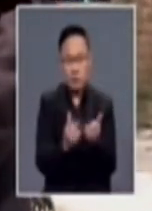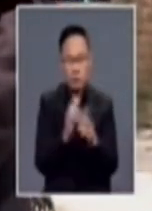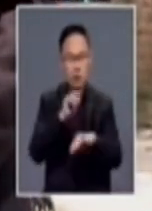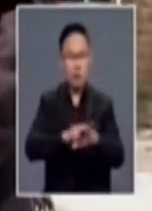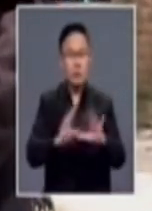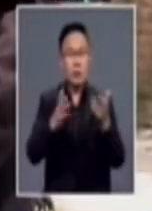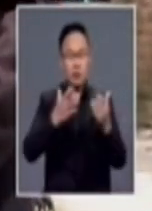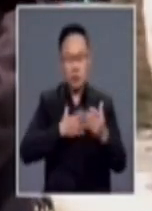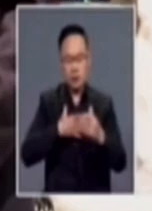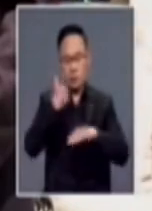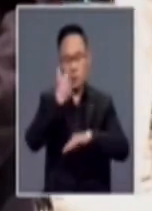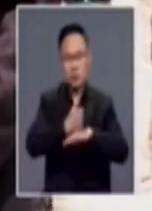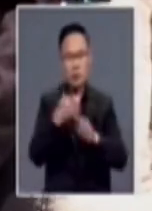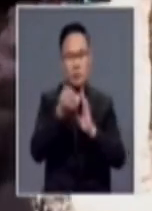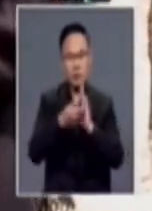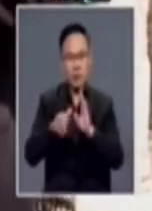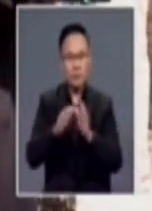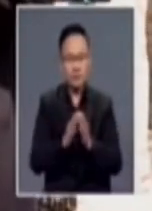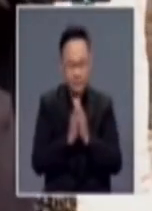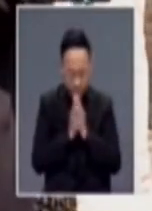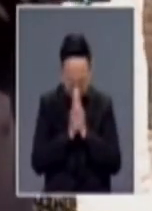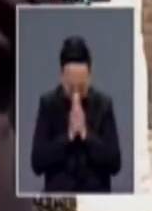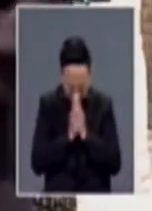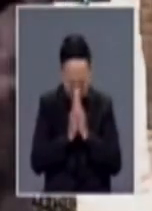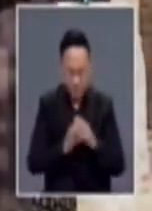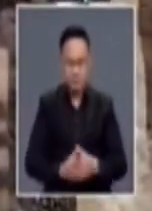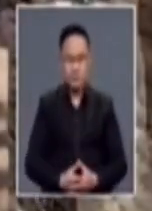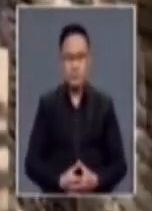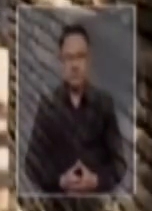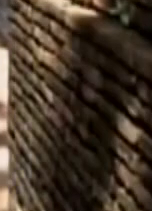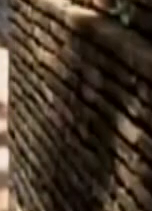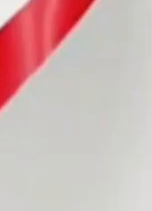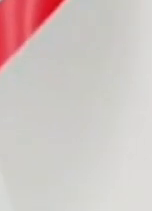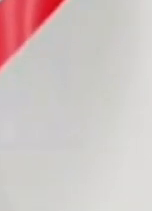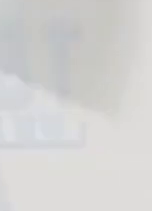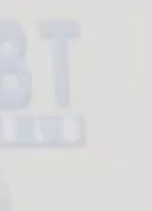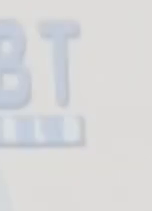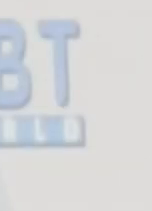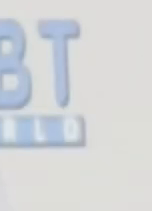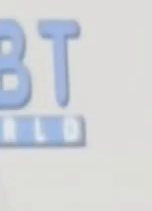นะคะดิฉันและท่านผู้ว่าขอลาไปก่อนสวัสดีค่ะ